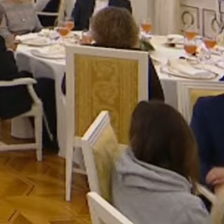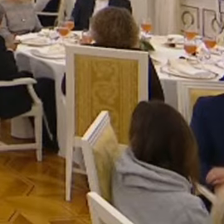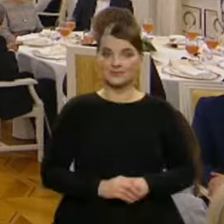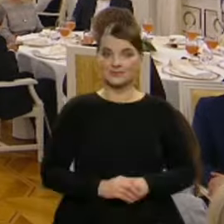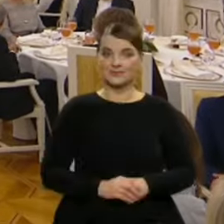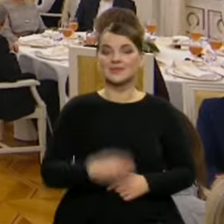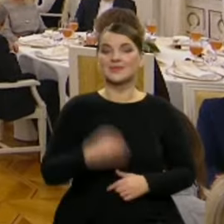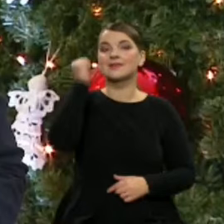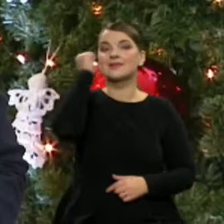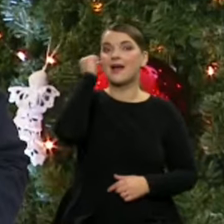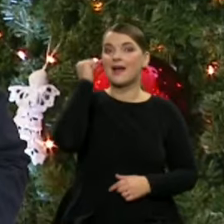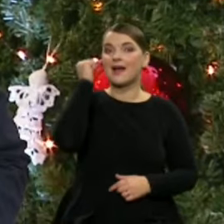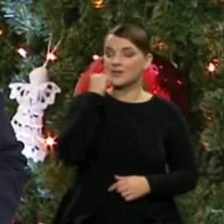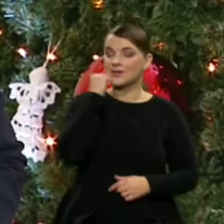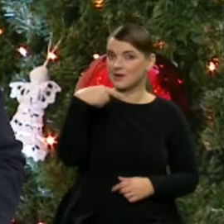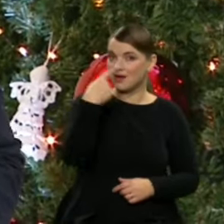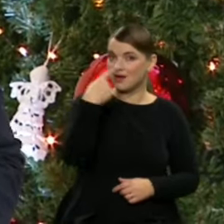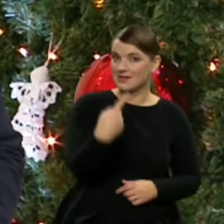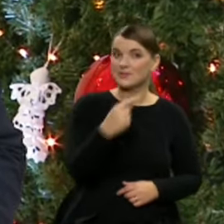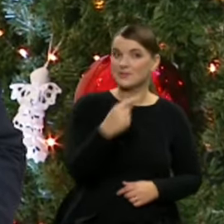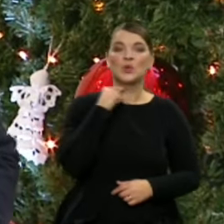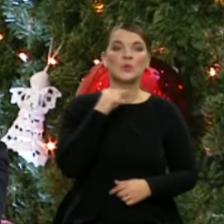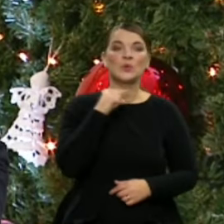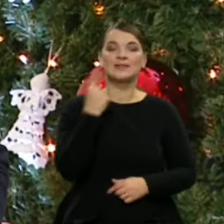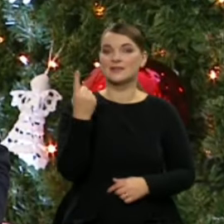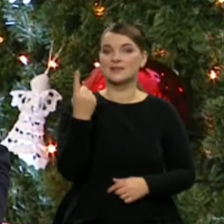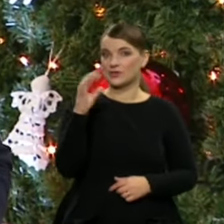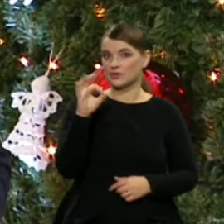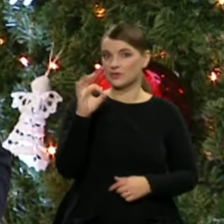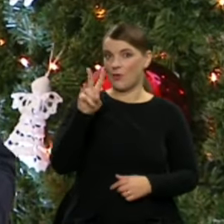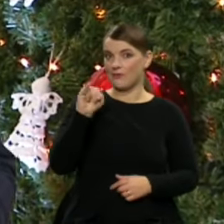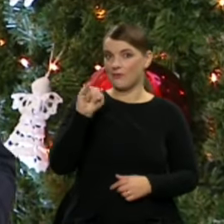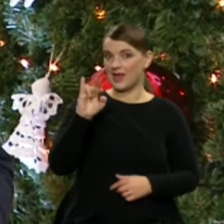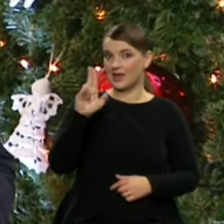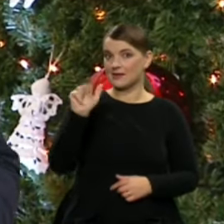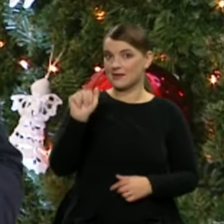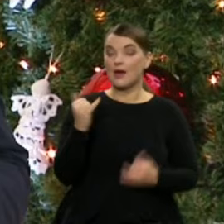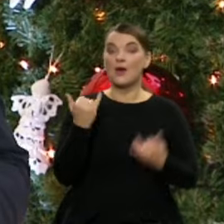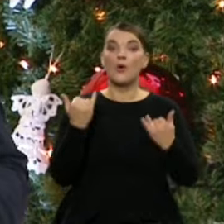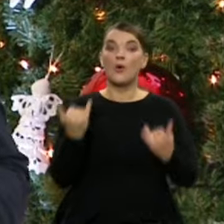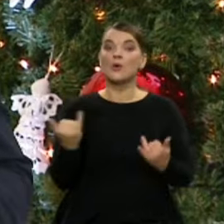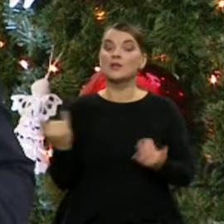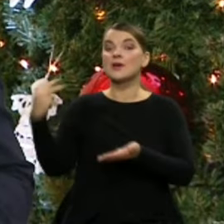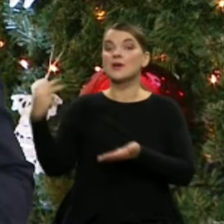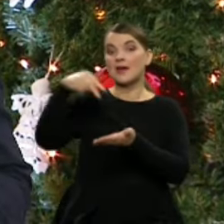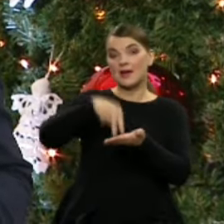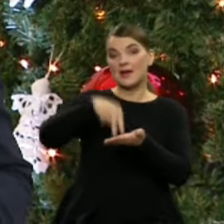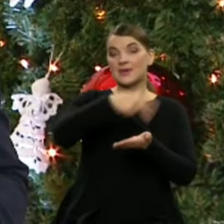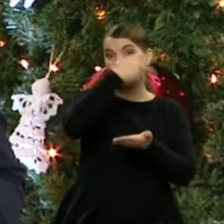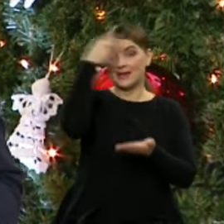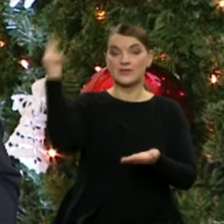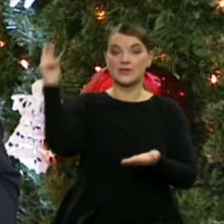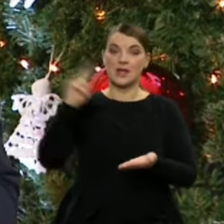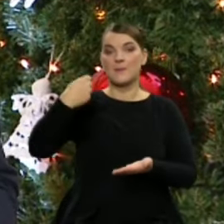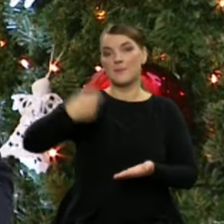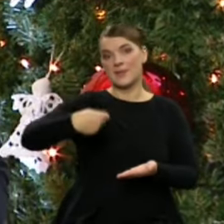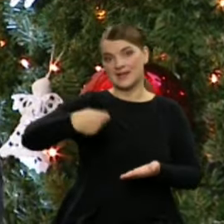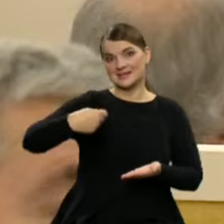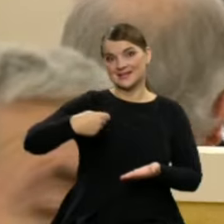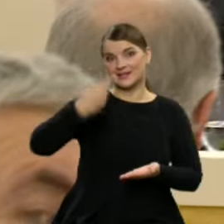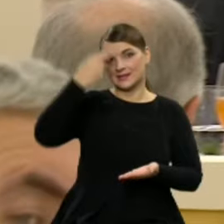Dėkojame už invokaciją kunigui Ričardui Doveikai. O dabar žodį tarti kviečiu Lietuvos Respublikos prezidentą Gitaną